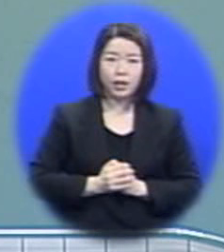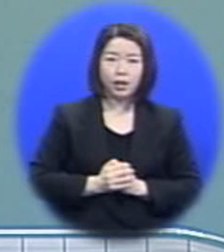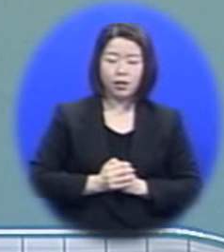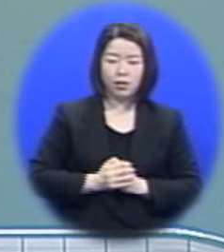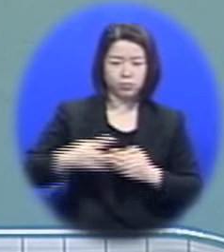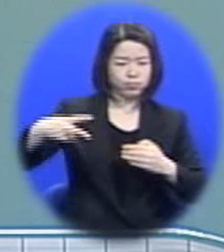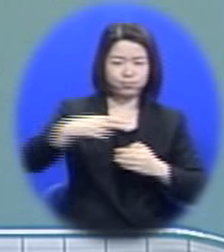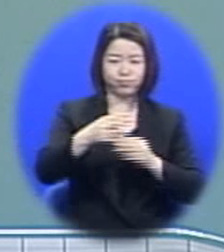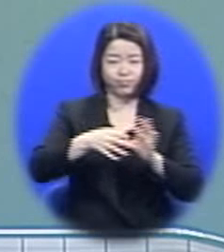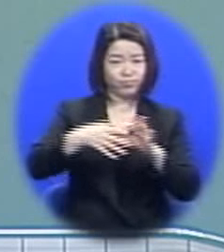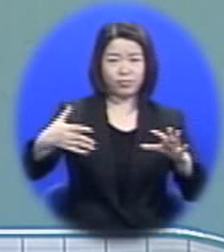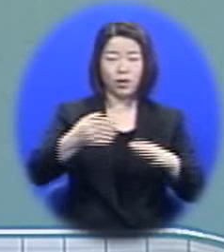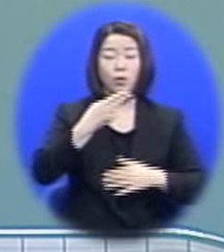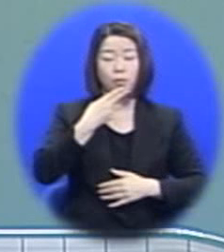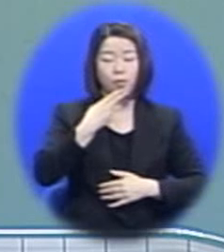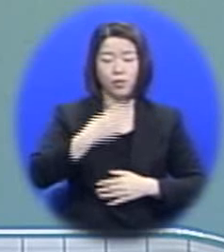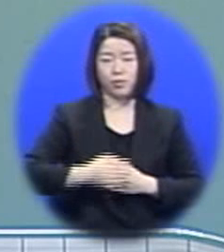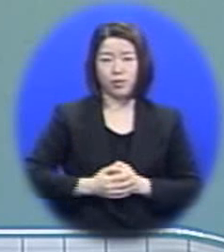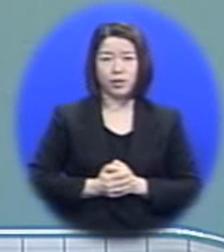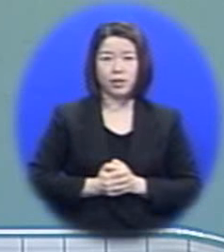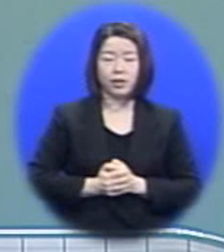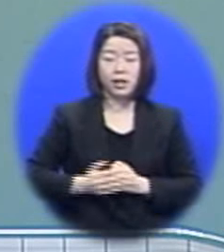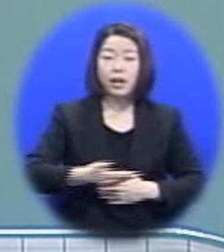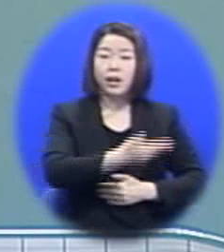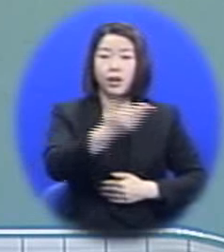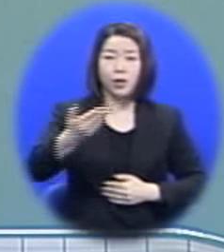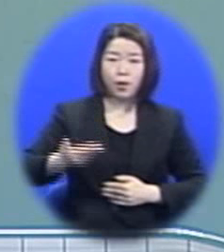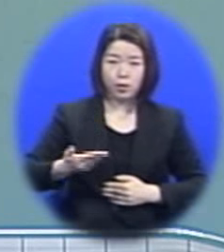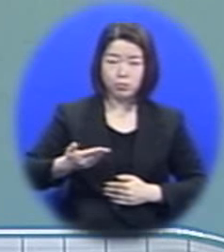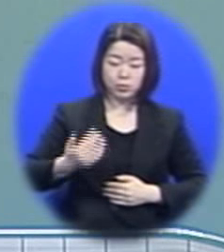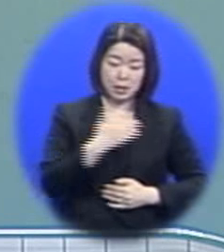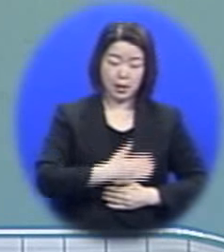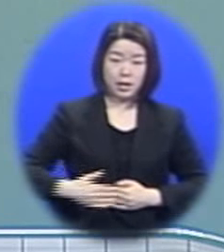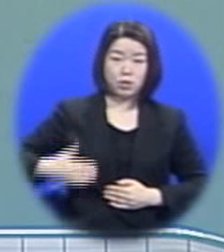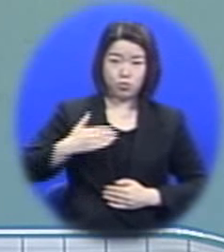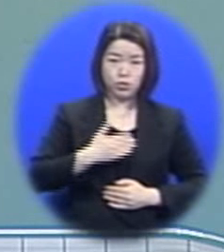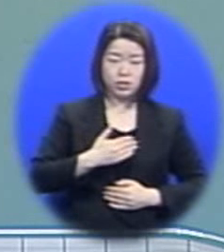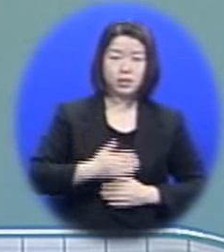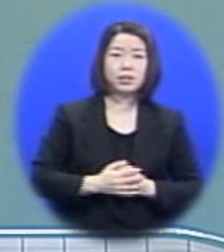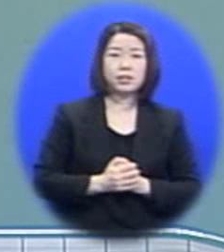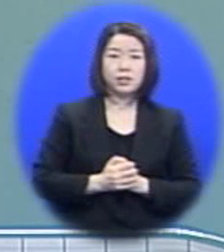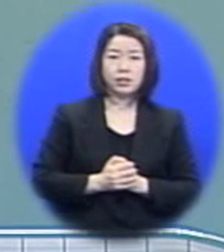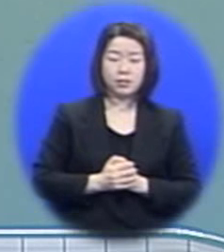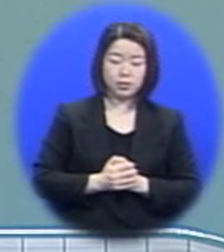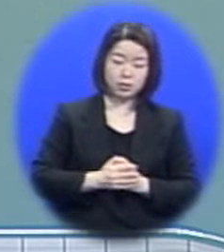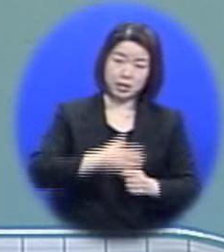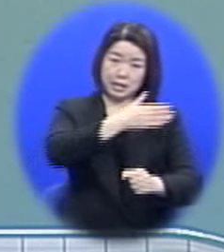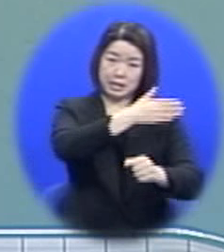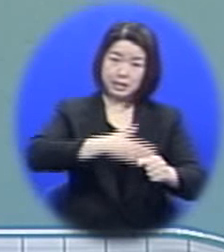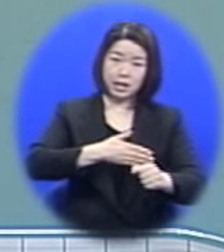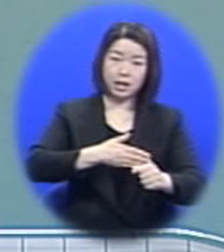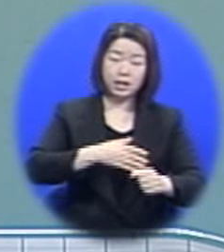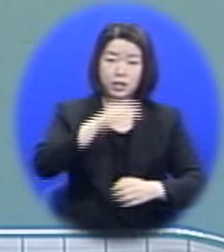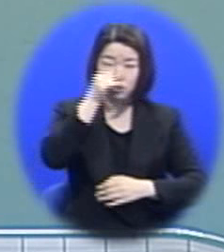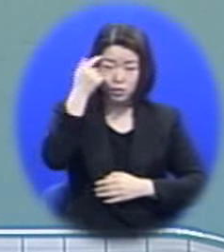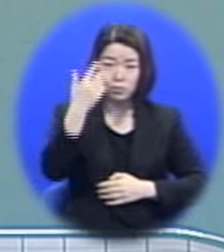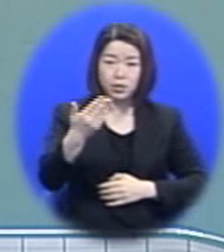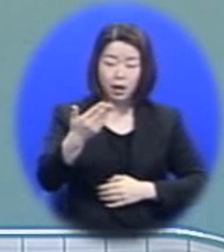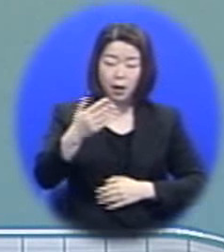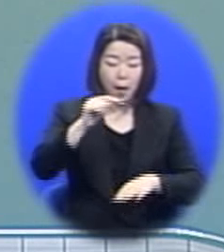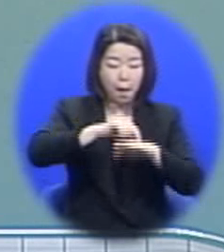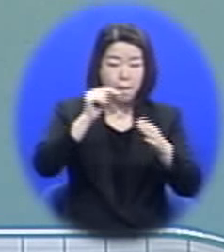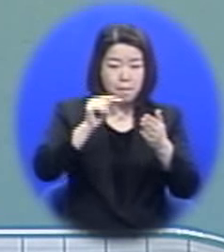끊을 수가 없어요. 여러분 여러분의 육신을 끊어낼 수 있습니까? 마음에 안 든다고.